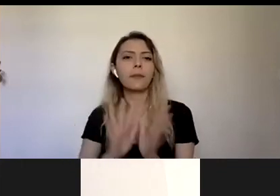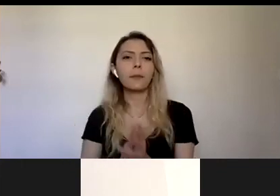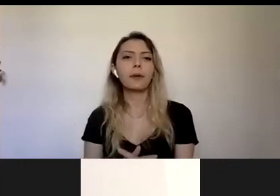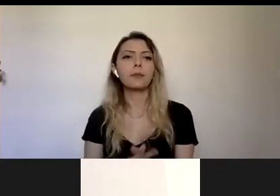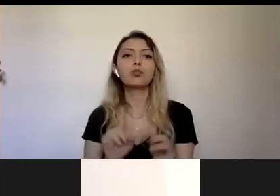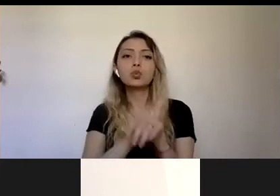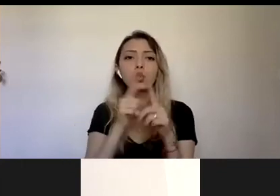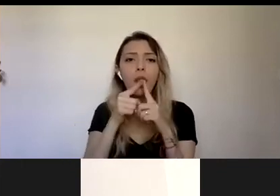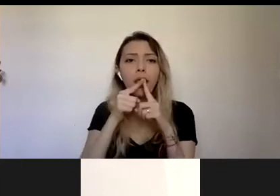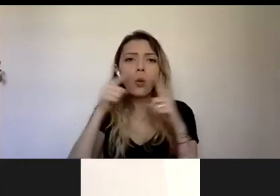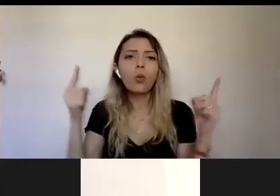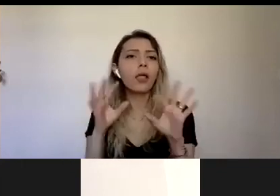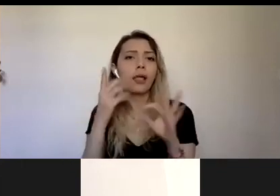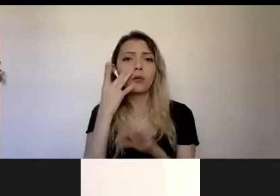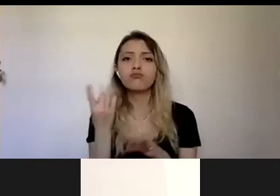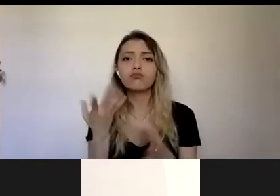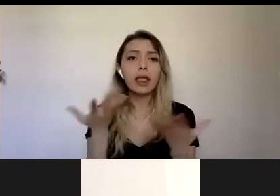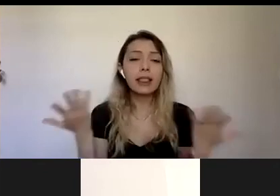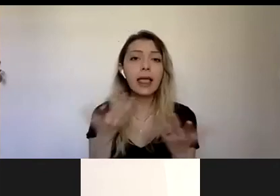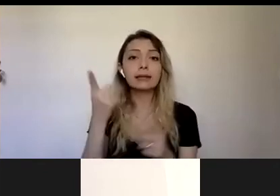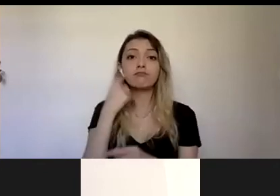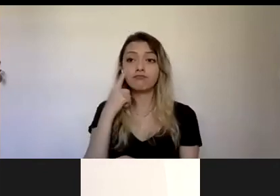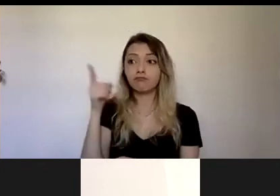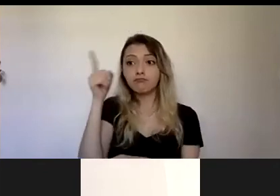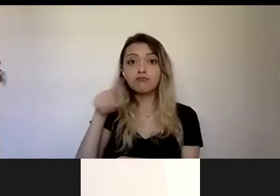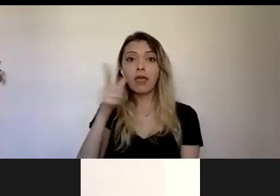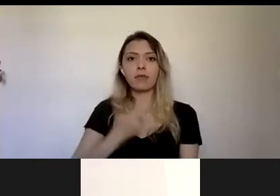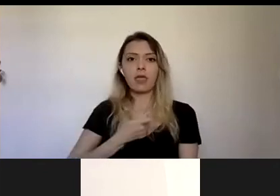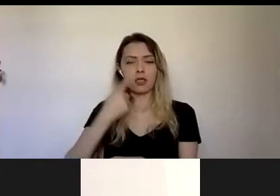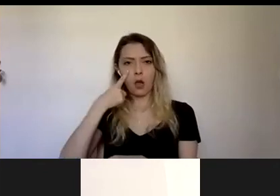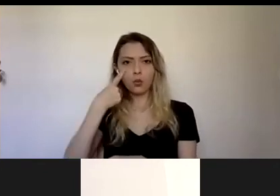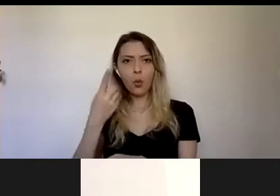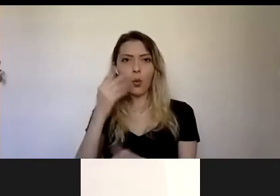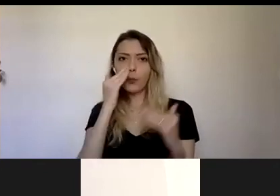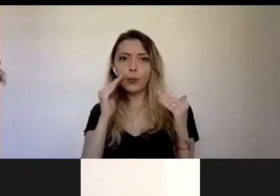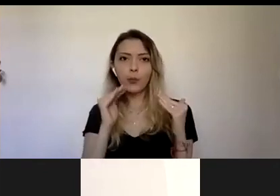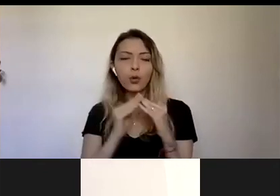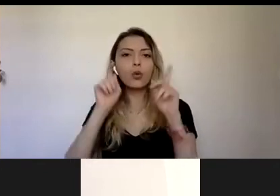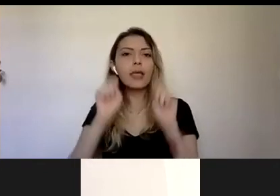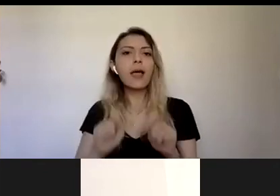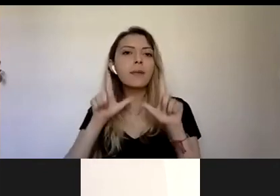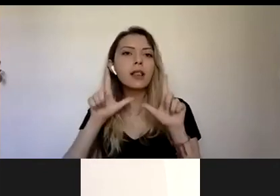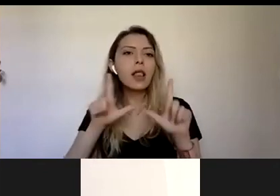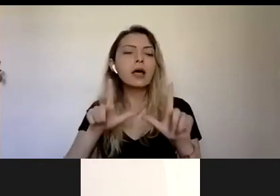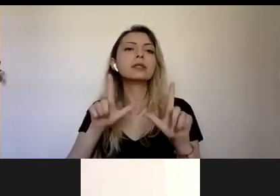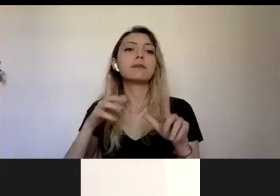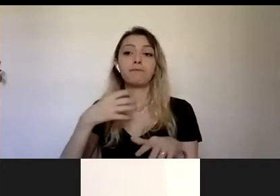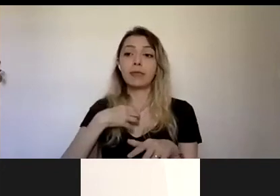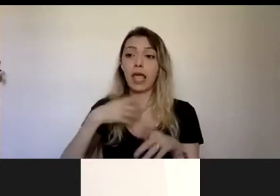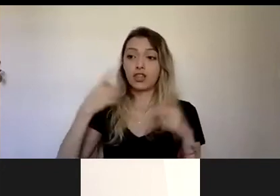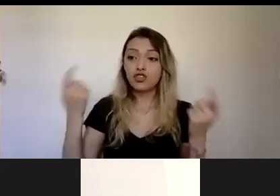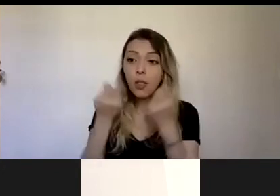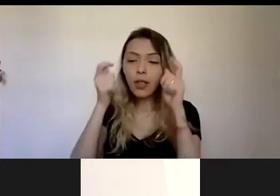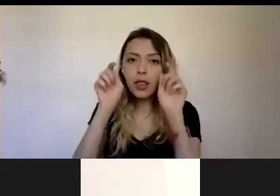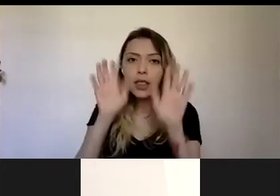kastımız devlet yasalar çerçevesinde yapması gereken kurumsal faaliyetleri yapıyor mu yapmıyor mu? Bir